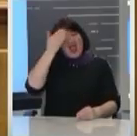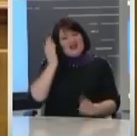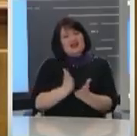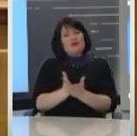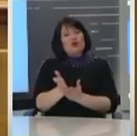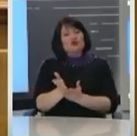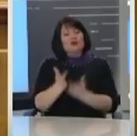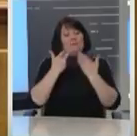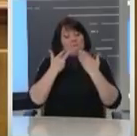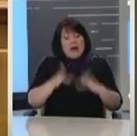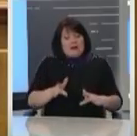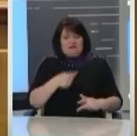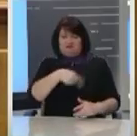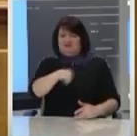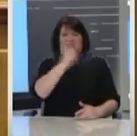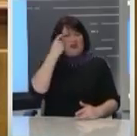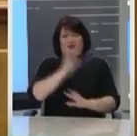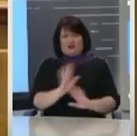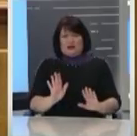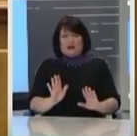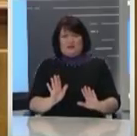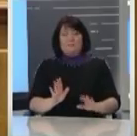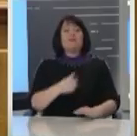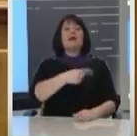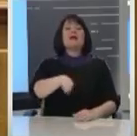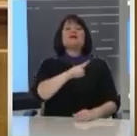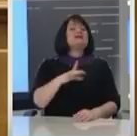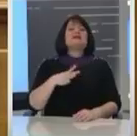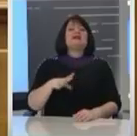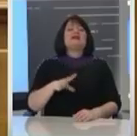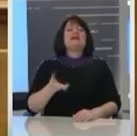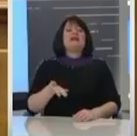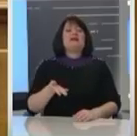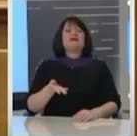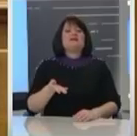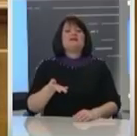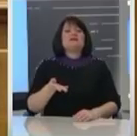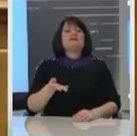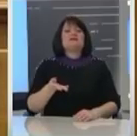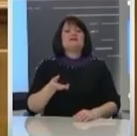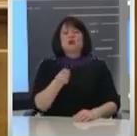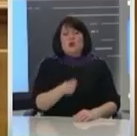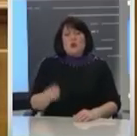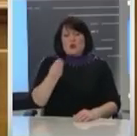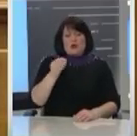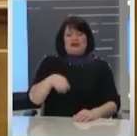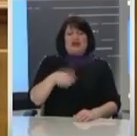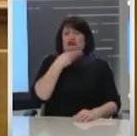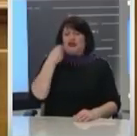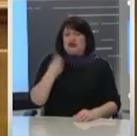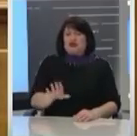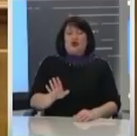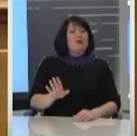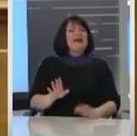τον δρόμο όμως δεν τον γνωρίζετε. Εσείς προτιμάτε να κάνετε κάτι ακόμα πιο εξευτελιστικό